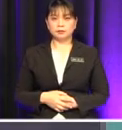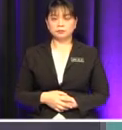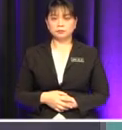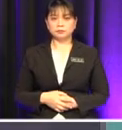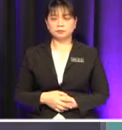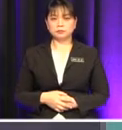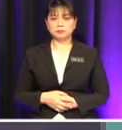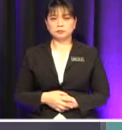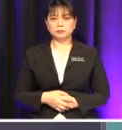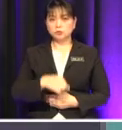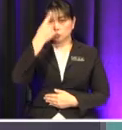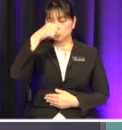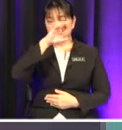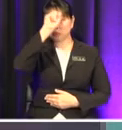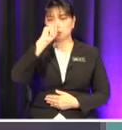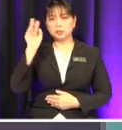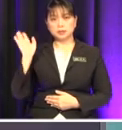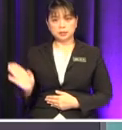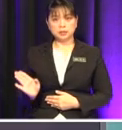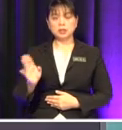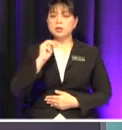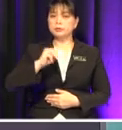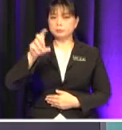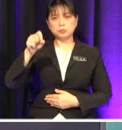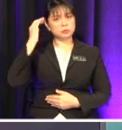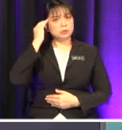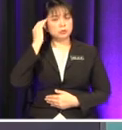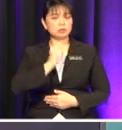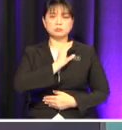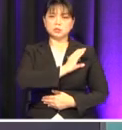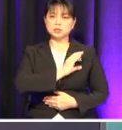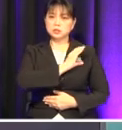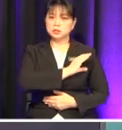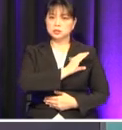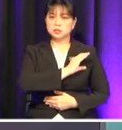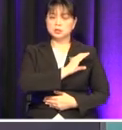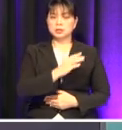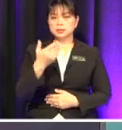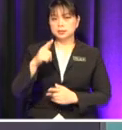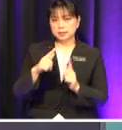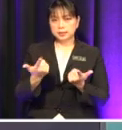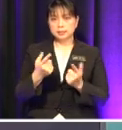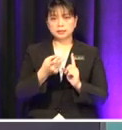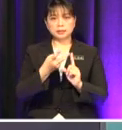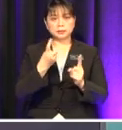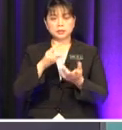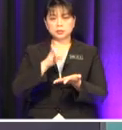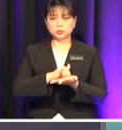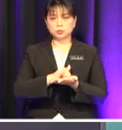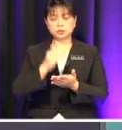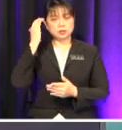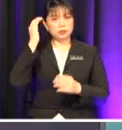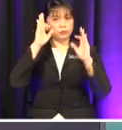ini ya calon-calon perlu mengetahui ciri-ciri Oke selain daripada itu format untuk sistem